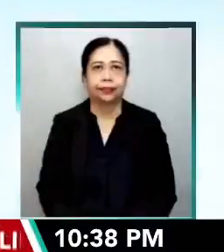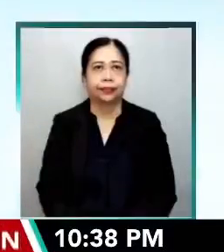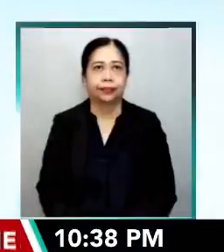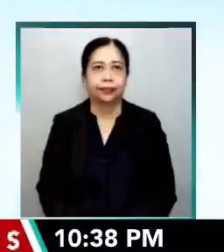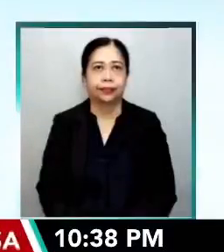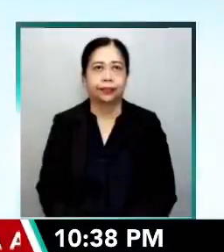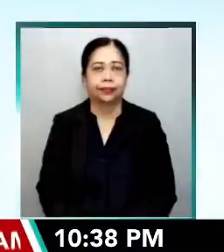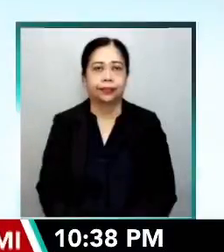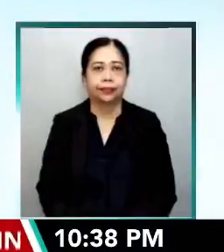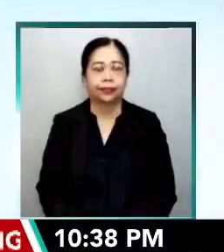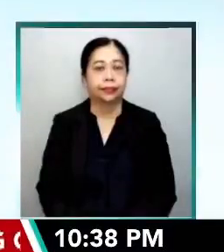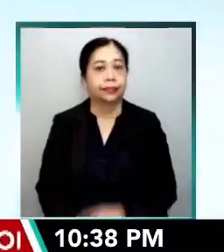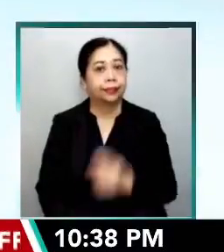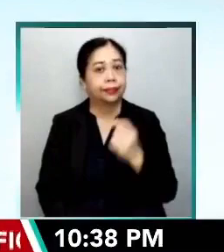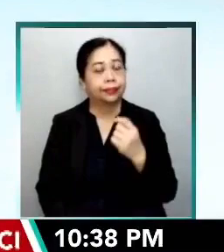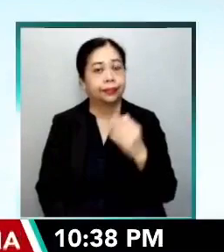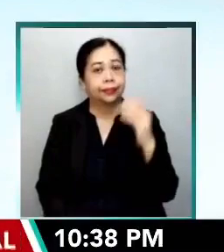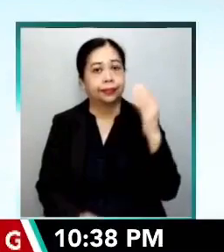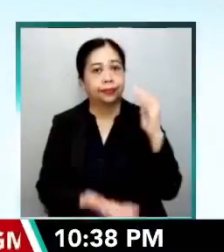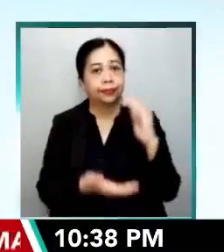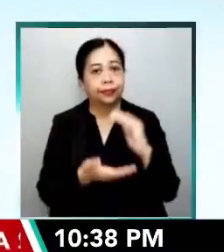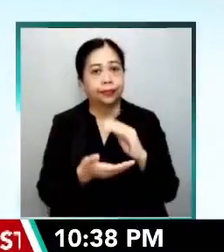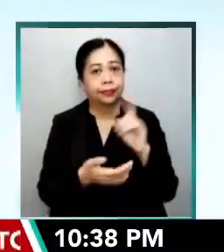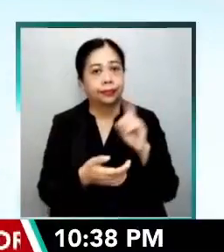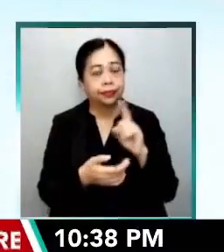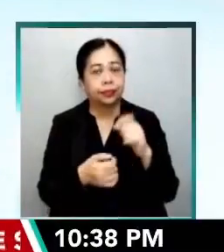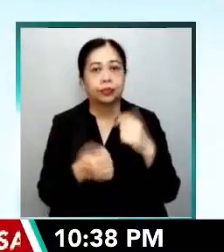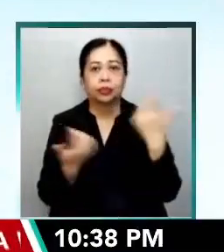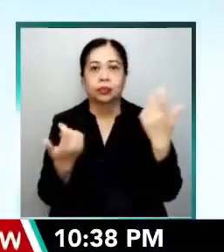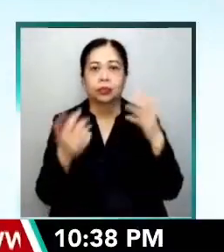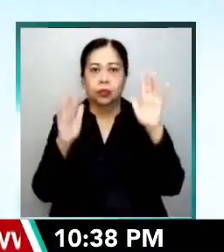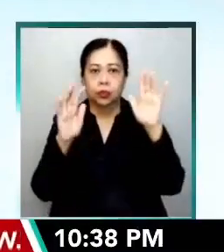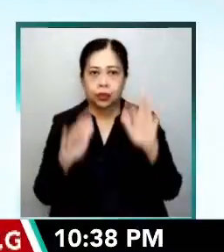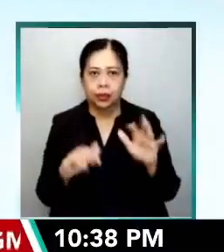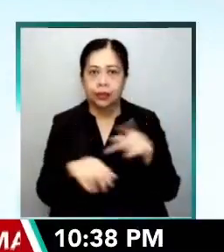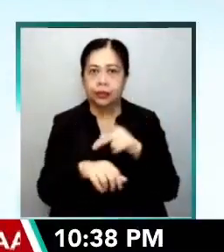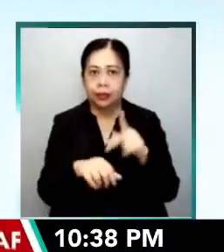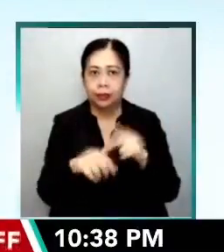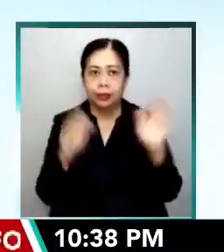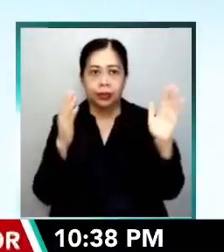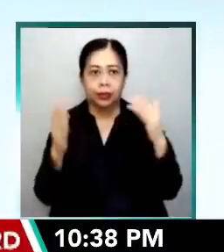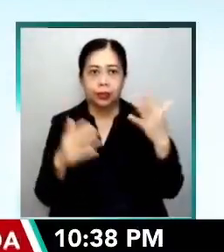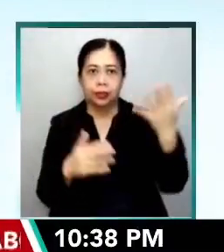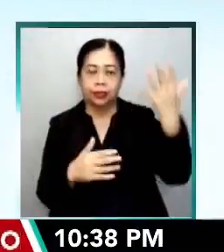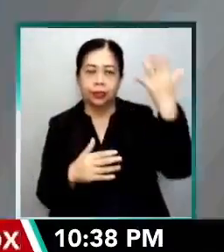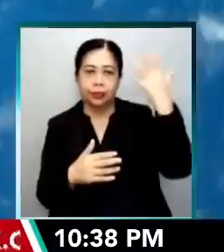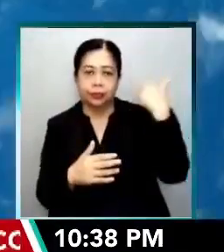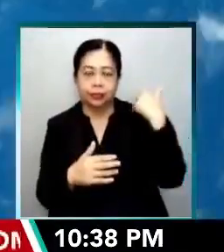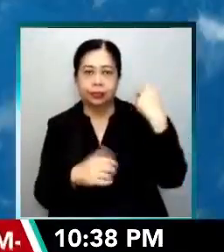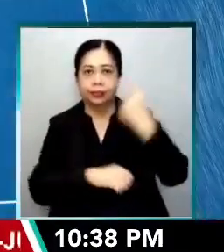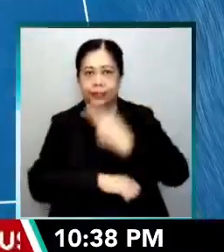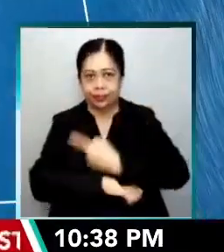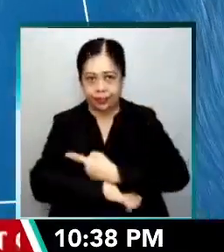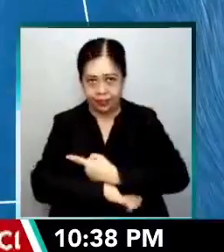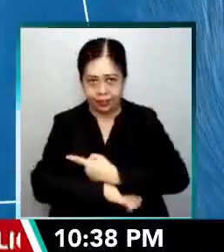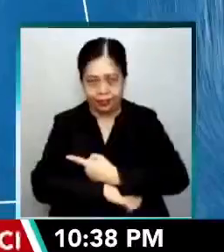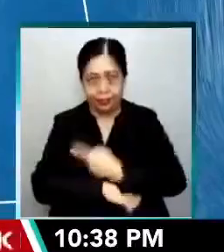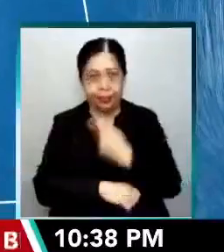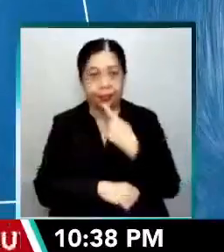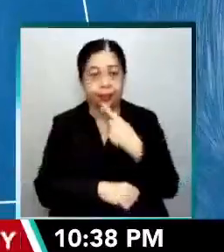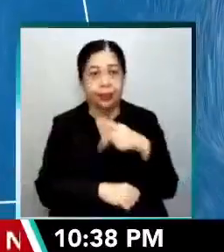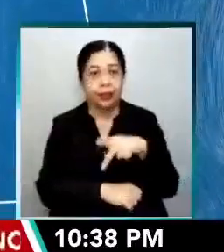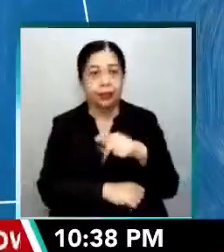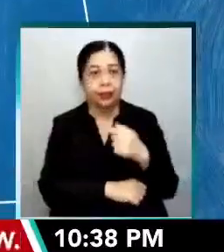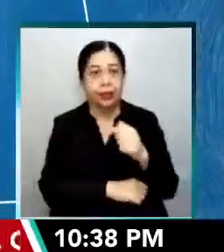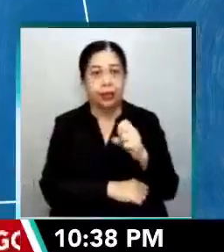Bahagya ng mababawasan ang matitinding ulan sa bansa kumpara nitong mga nakalipas na araw. Ayon sa PAGASA, unti-unti